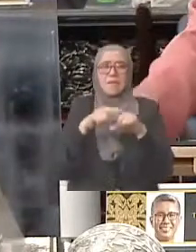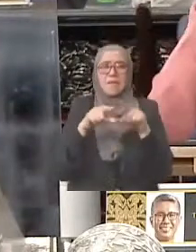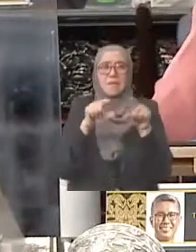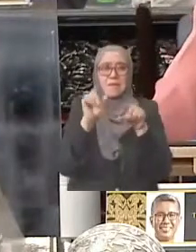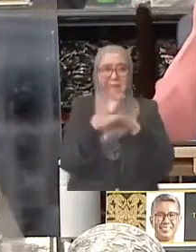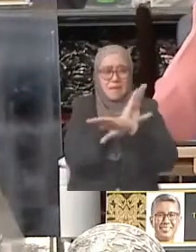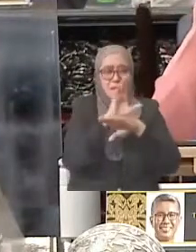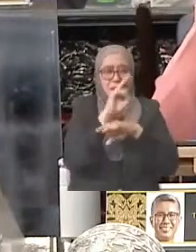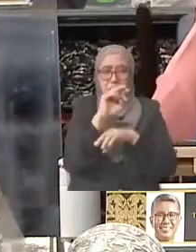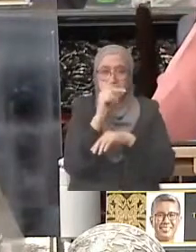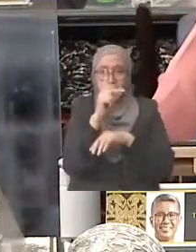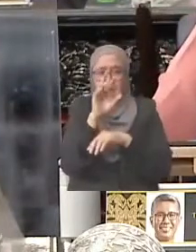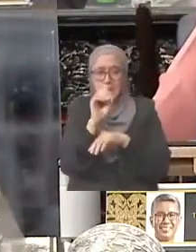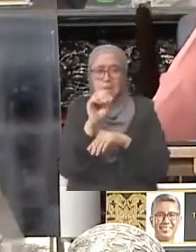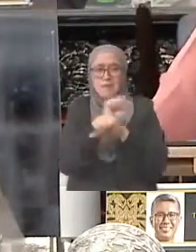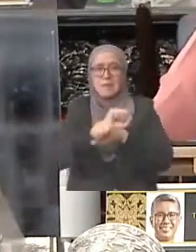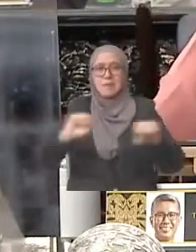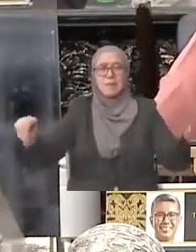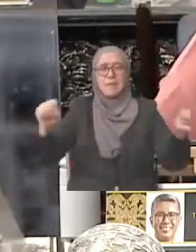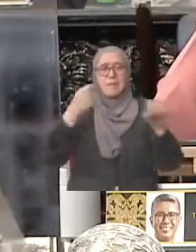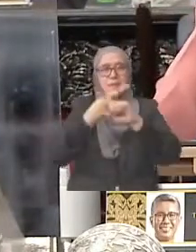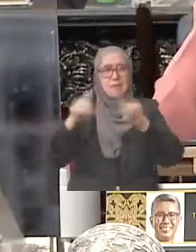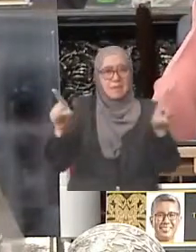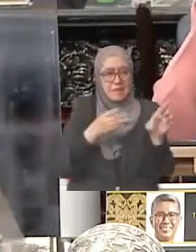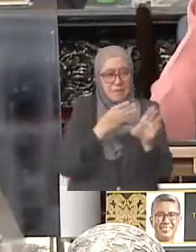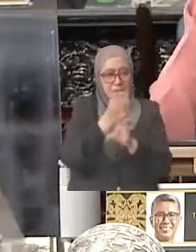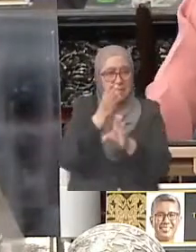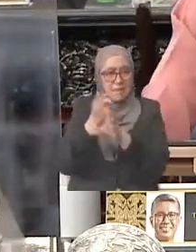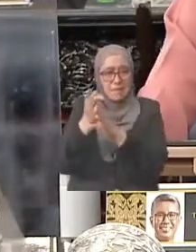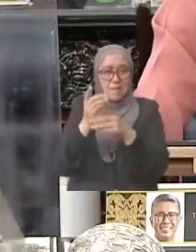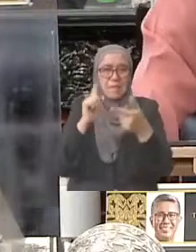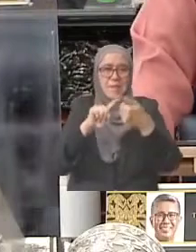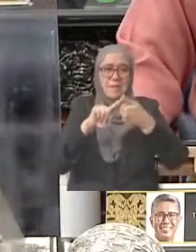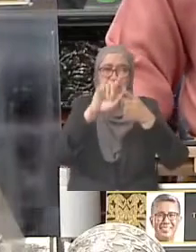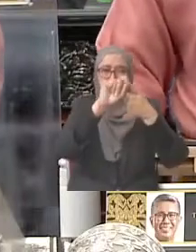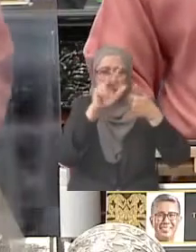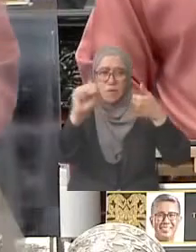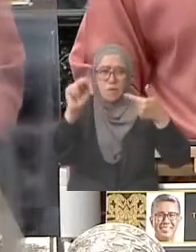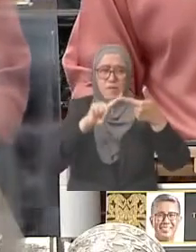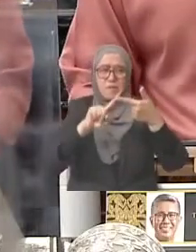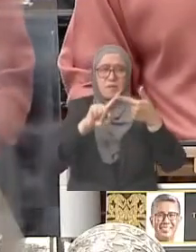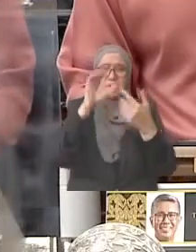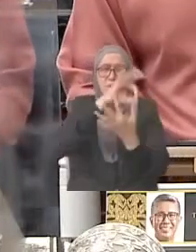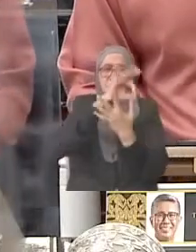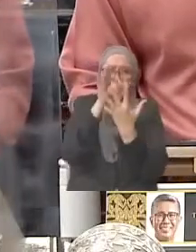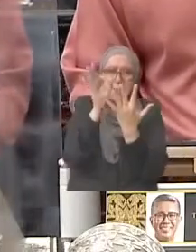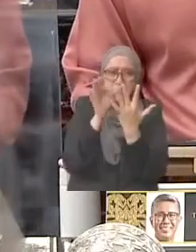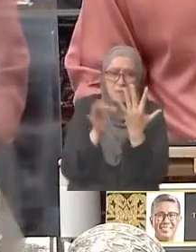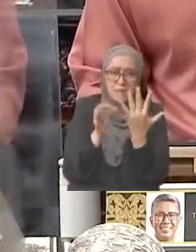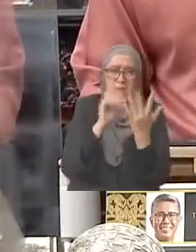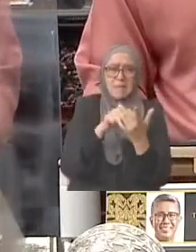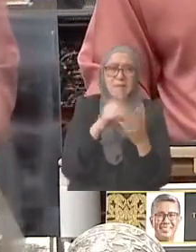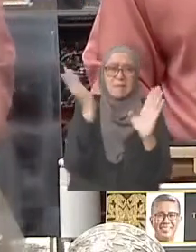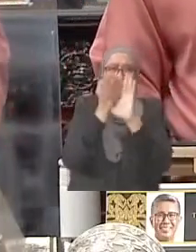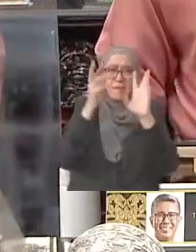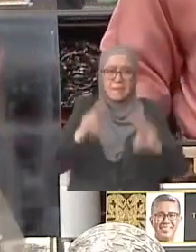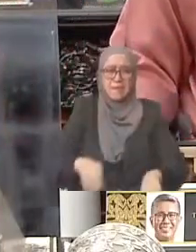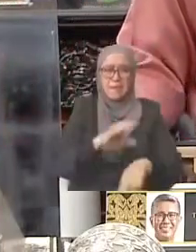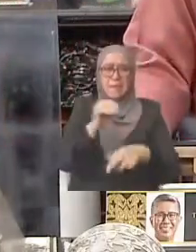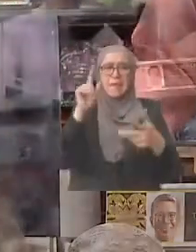akan disediakan melalui pelbagai jenis seperti tekun ego bank BSM bank rakyat dan negara Malaysia